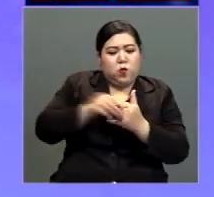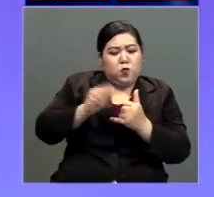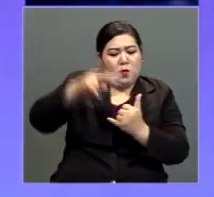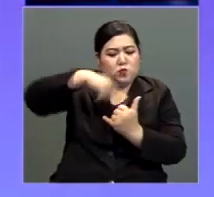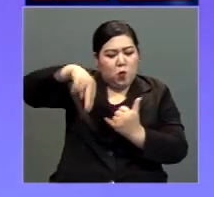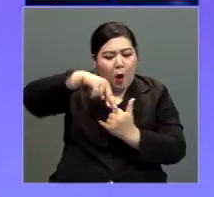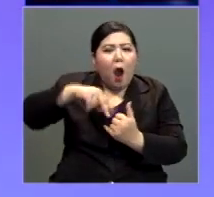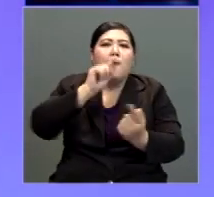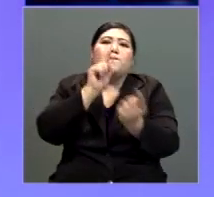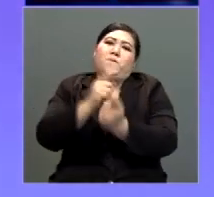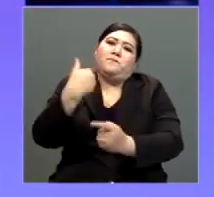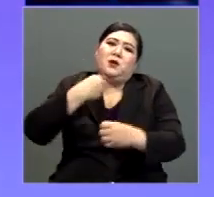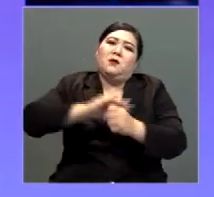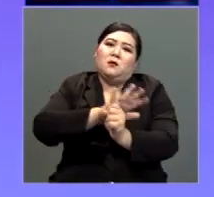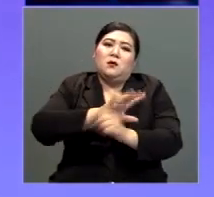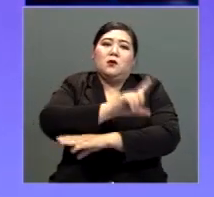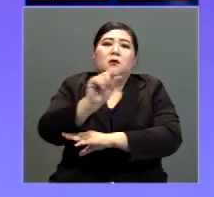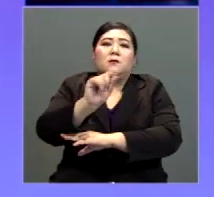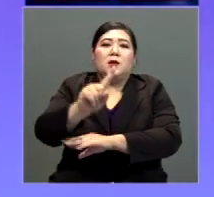และขนที่ได้รับแจ้งออกมาก็คือเป็นผู้ติดเชื้อแล้วก็พบว่าเป็นผู้ติดเชื้อตั้งแต่วันที่21